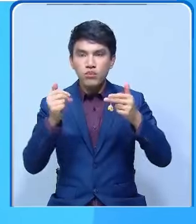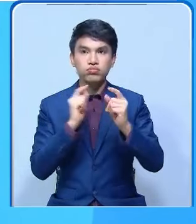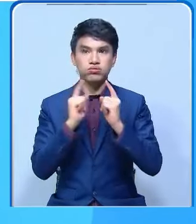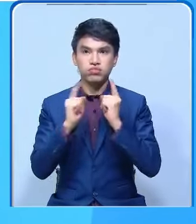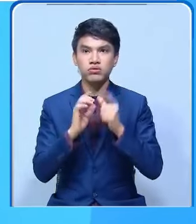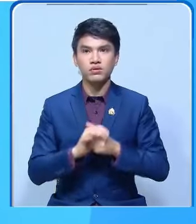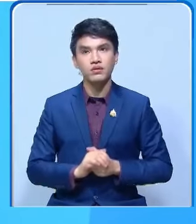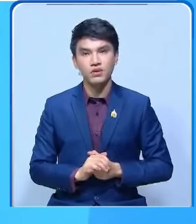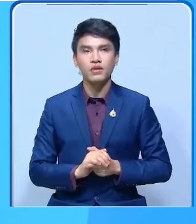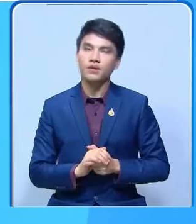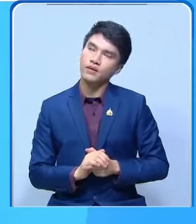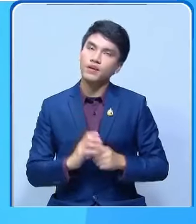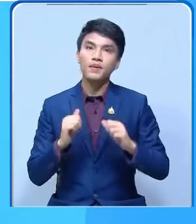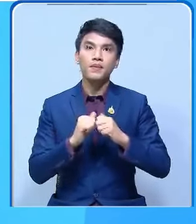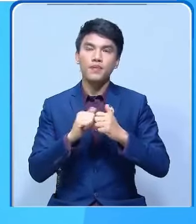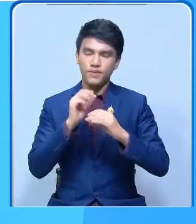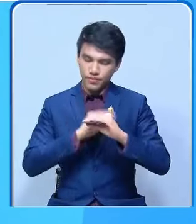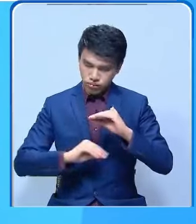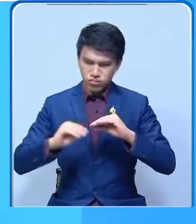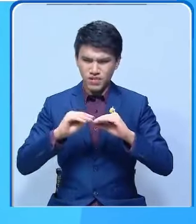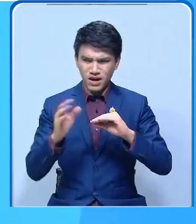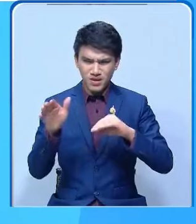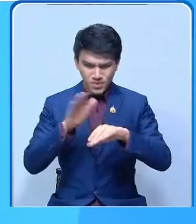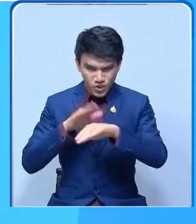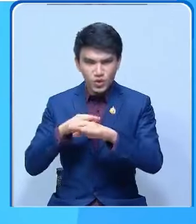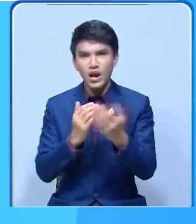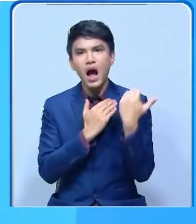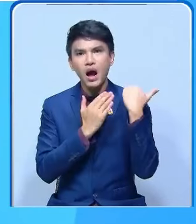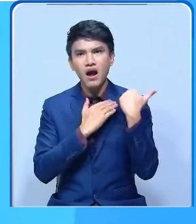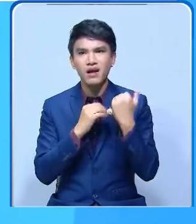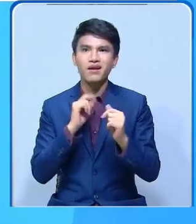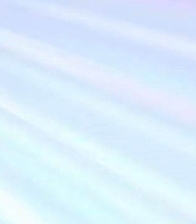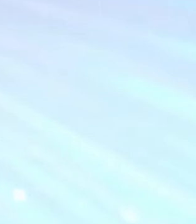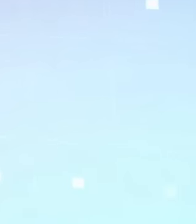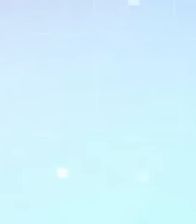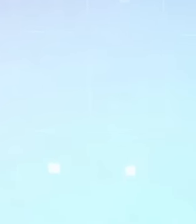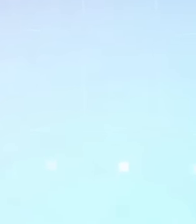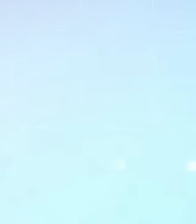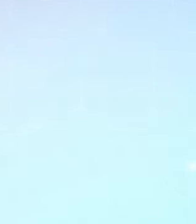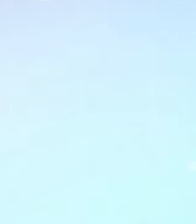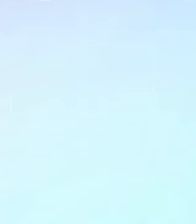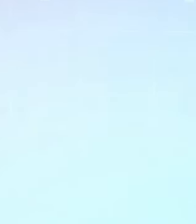ช่แล้วก็กลายเป็นบานปลายเนาะเขาให้โชว์อาบน้ำโชว์แบบอะไรอย่างเงี้ย นี่นะฮะ